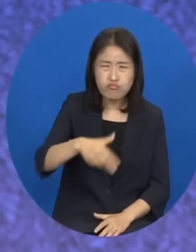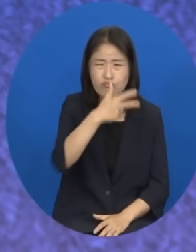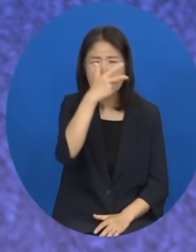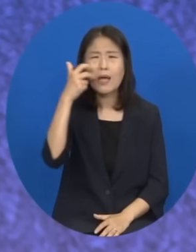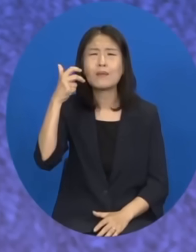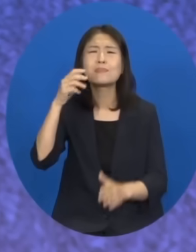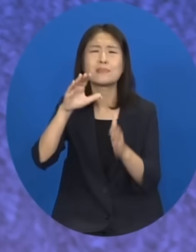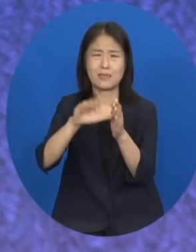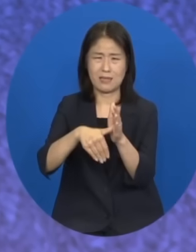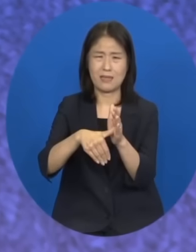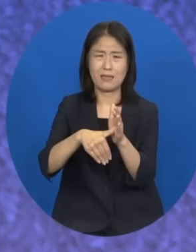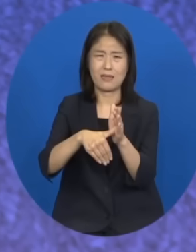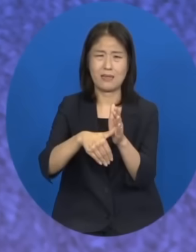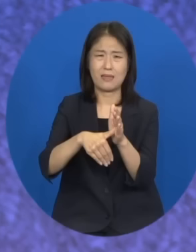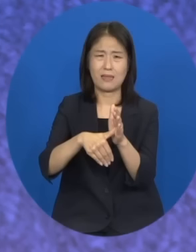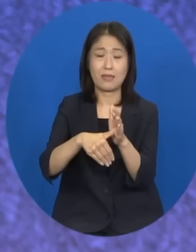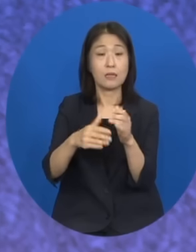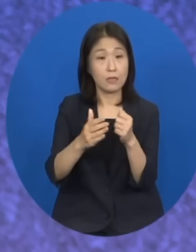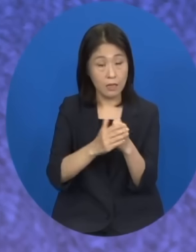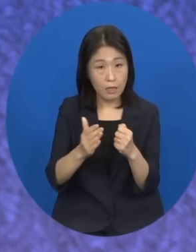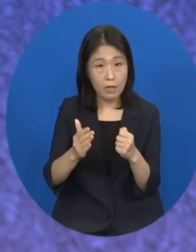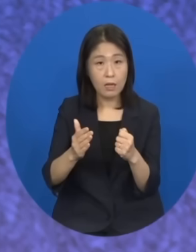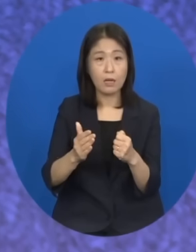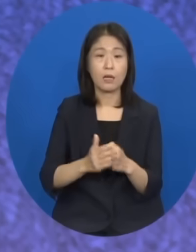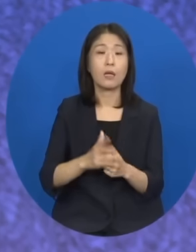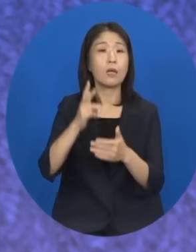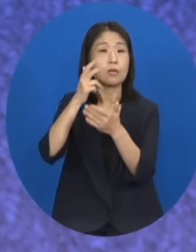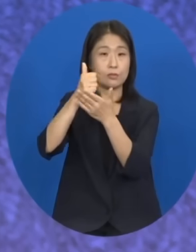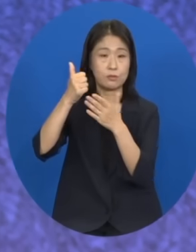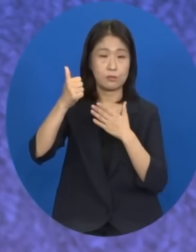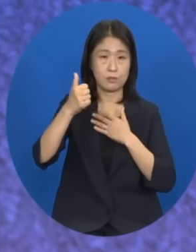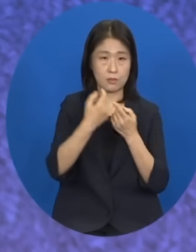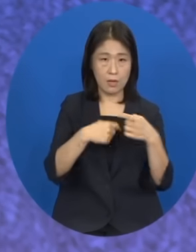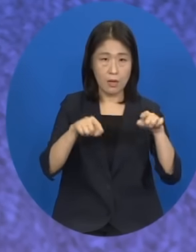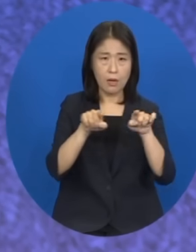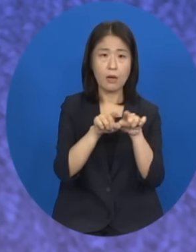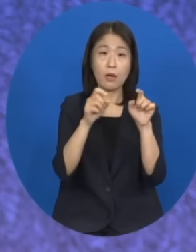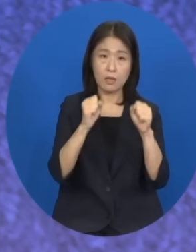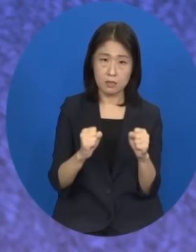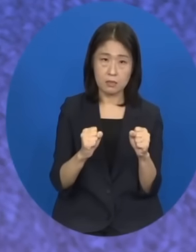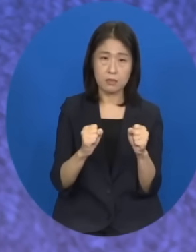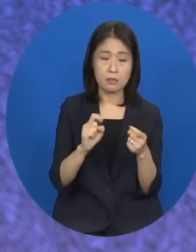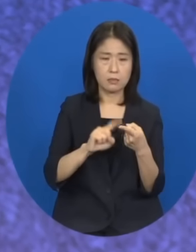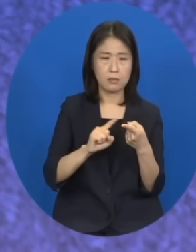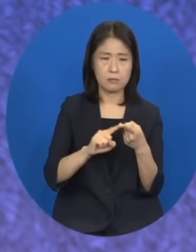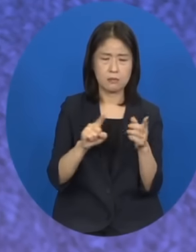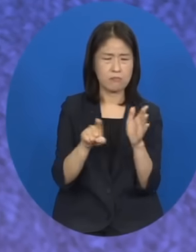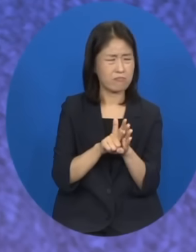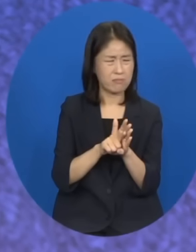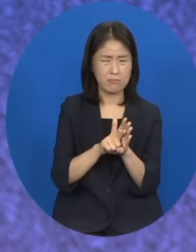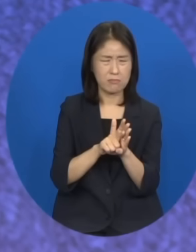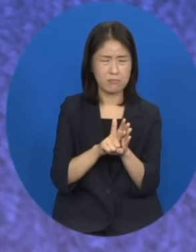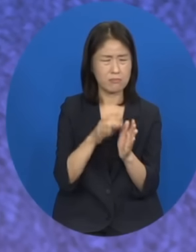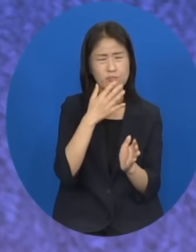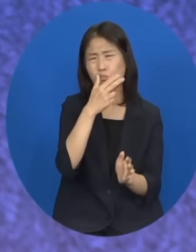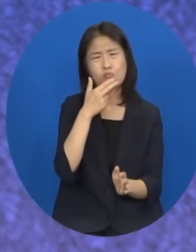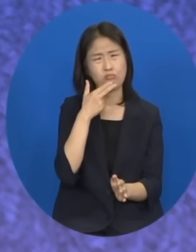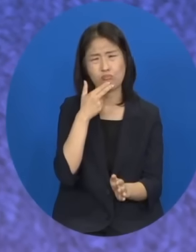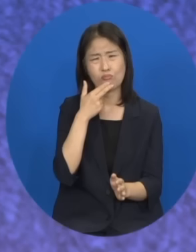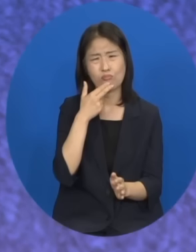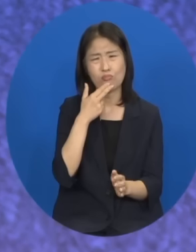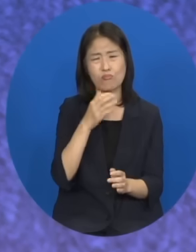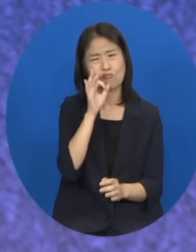잠이 들어있는 시대이기 때문에 주님이 나와 함께 계신데도 그게 안 믿어지는 거예요.